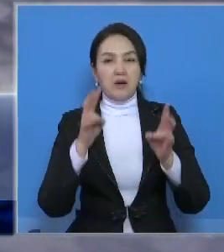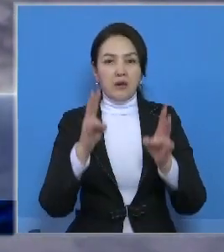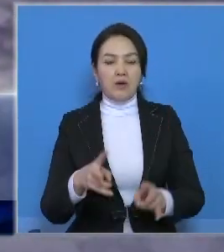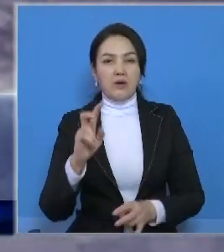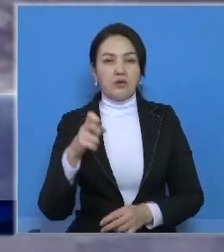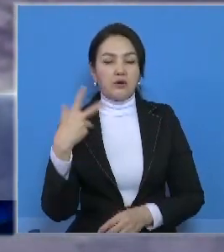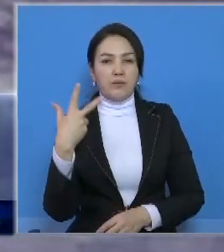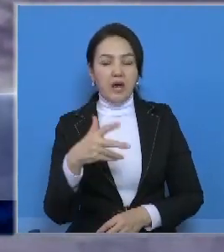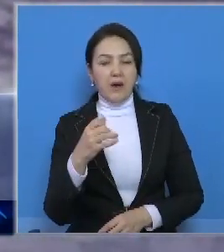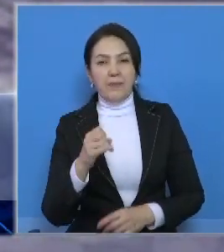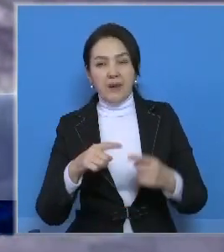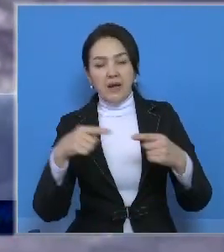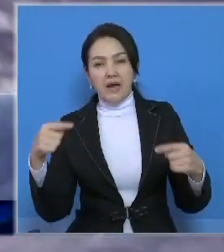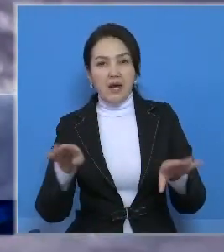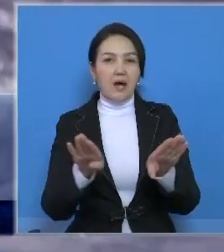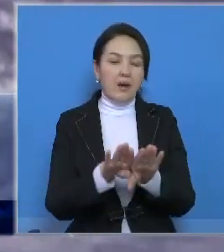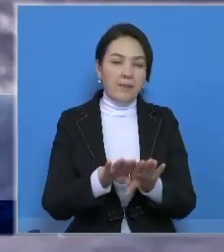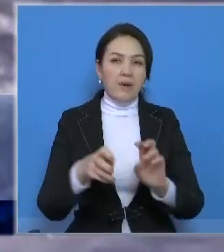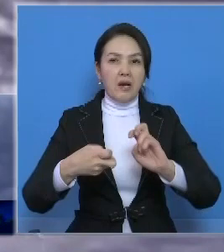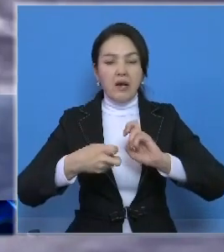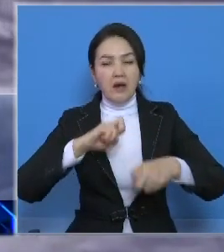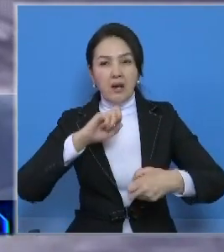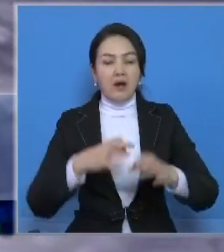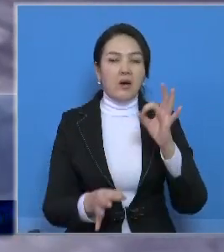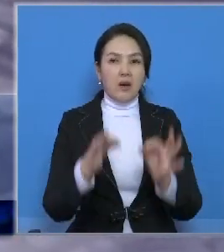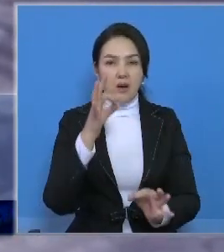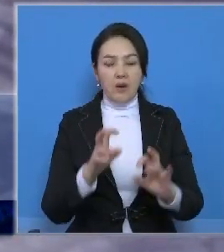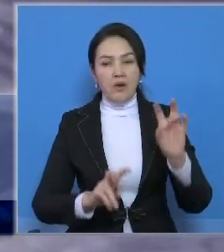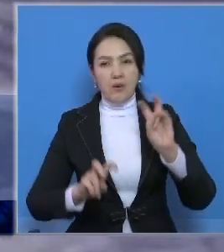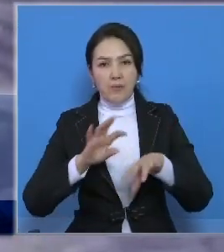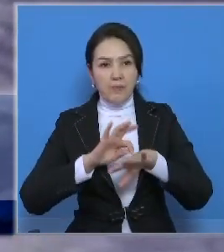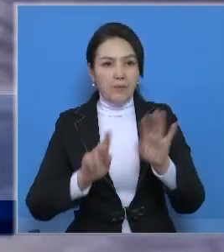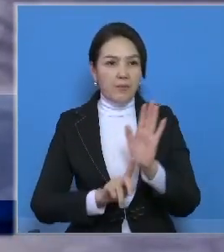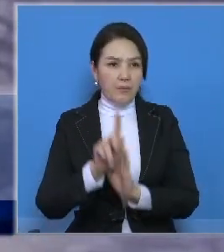293-бабына сәйкес бұзақылық бойынша сотқа дейінгі тергеу басталды.